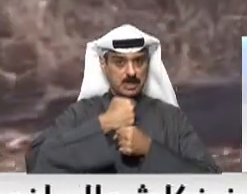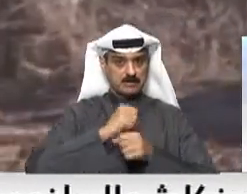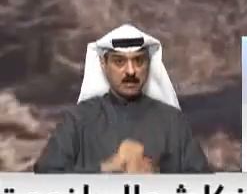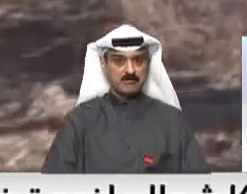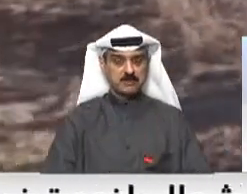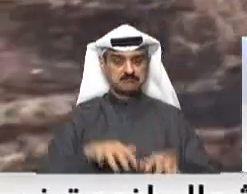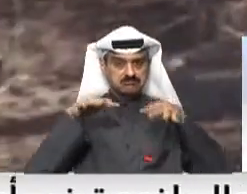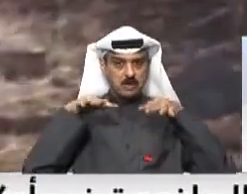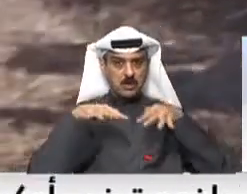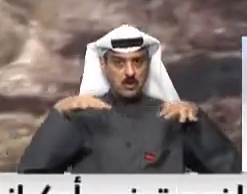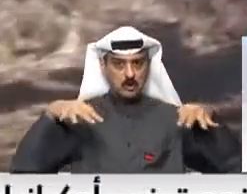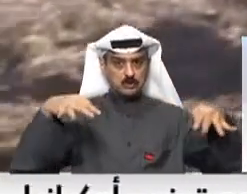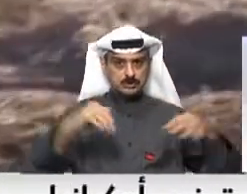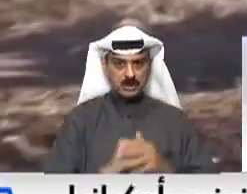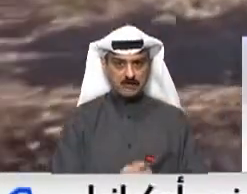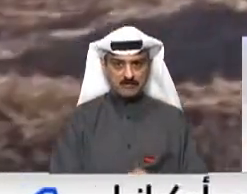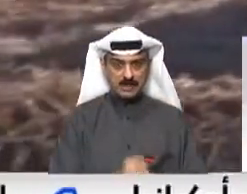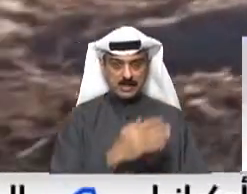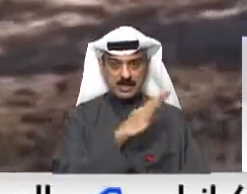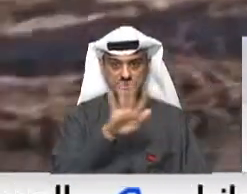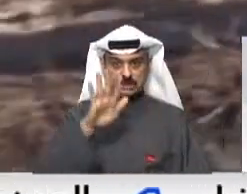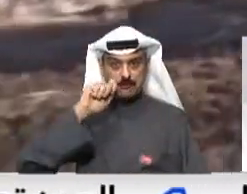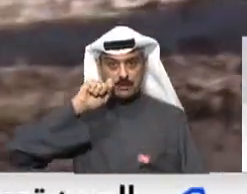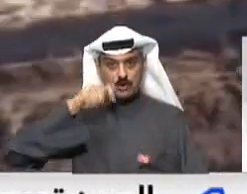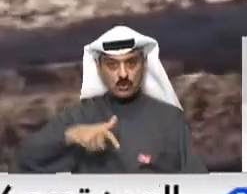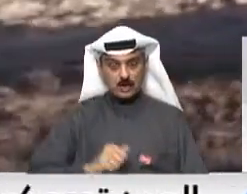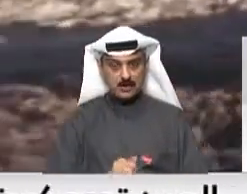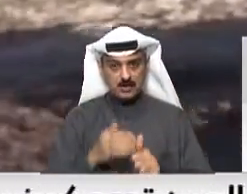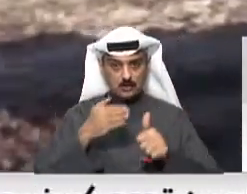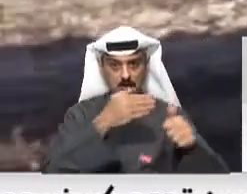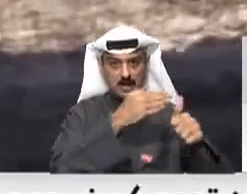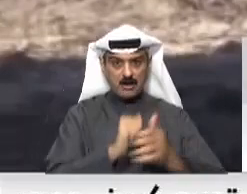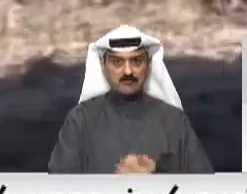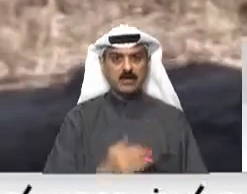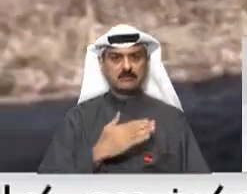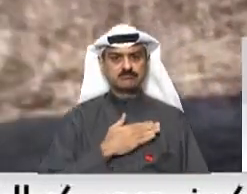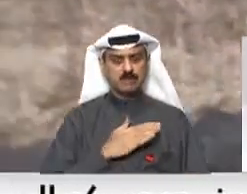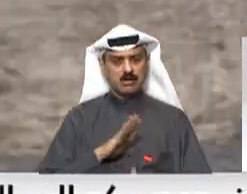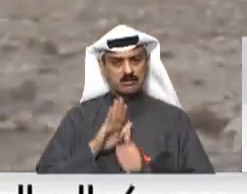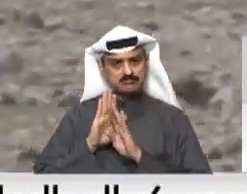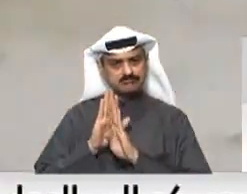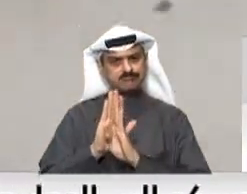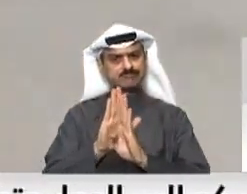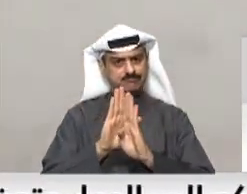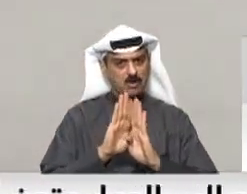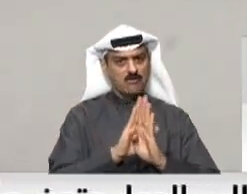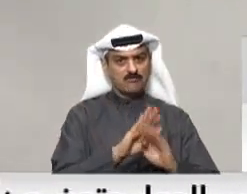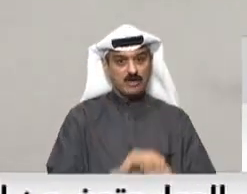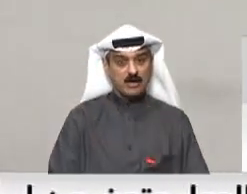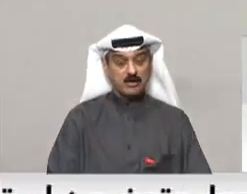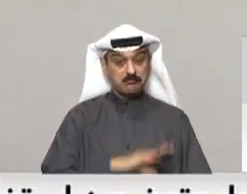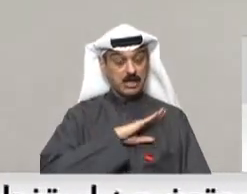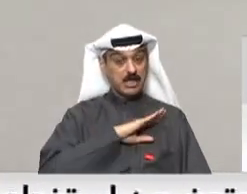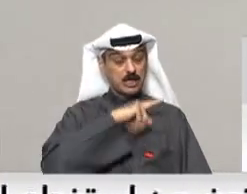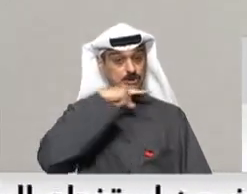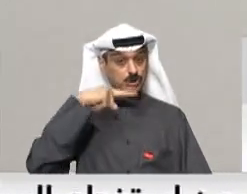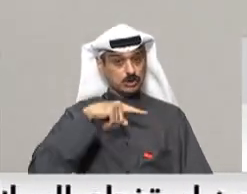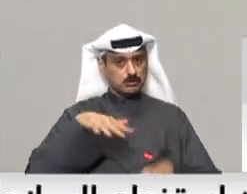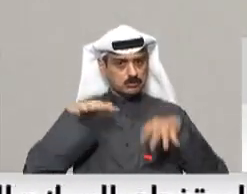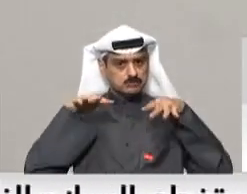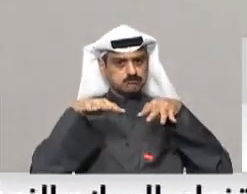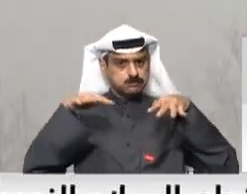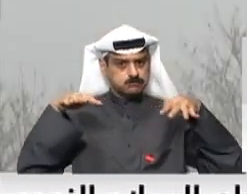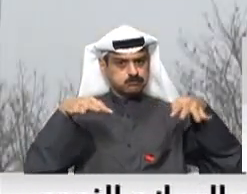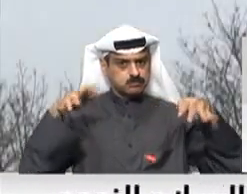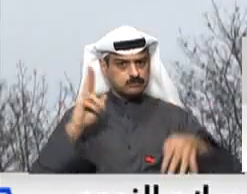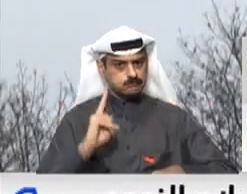المعركة، فالقيادة والشعب الأوكراني قاوموا وبضراوة. فكلما كان الجيش الروسي يحقق مكاسبا